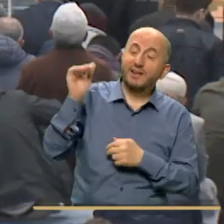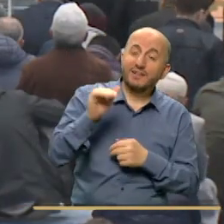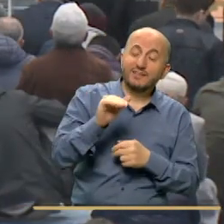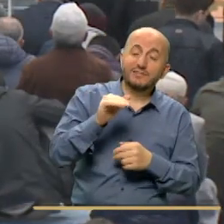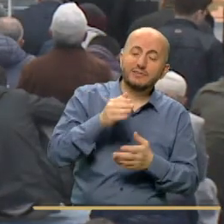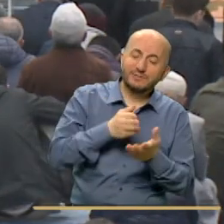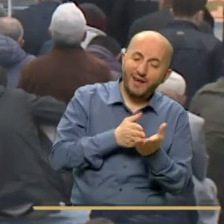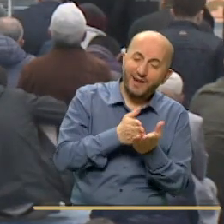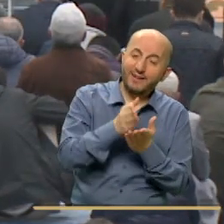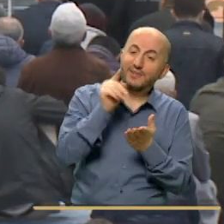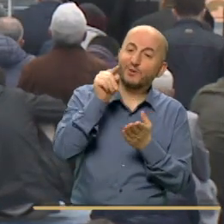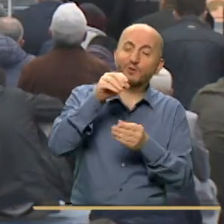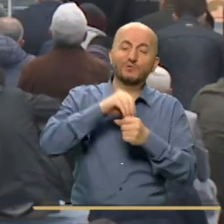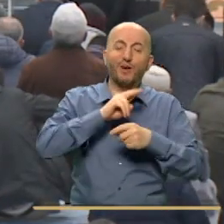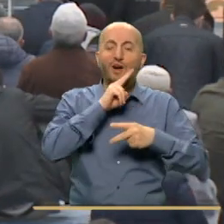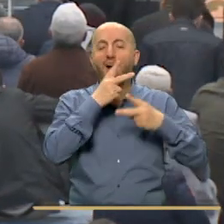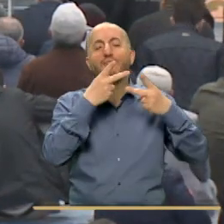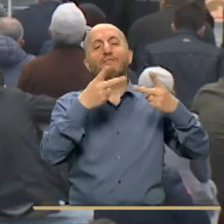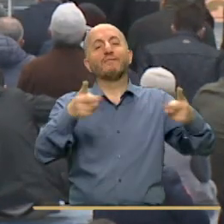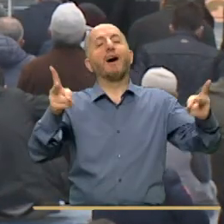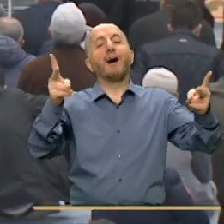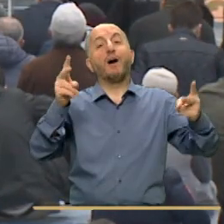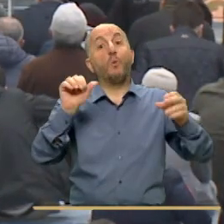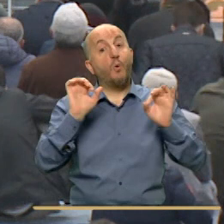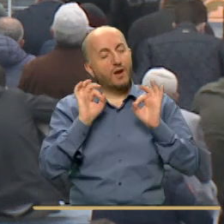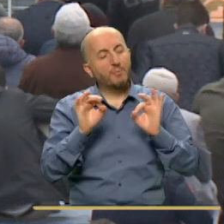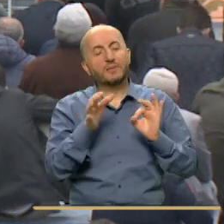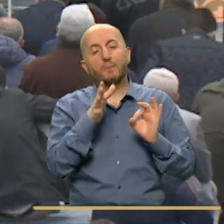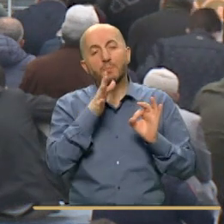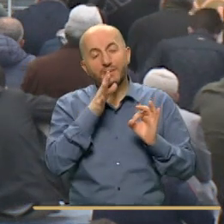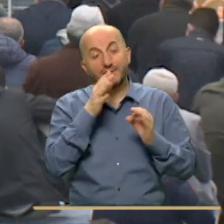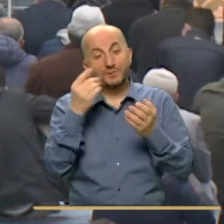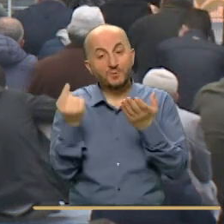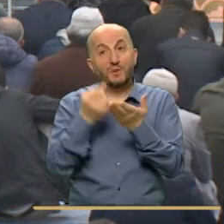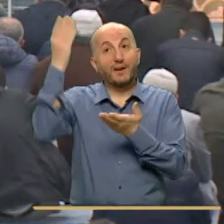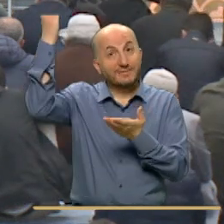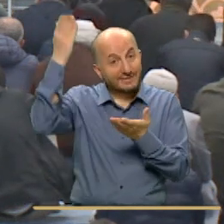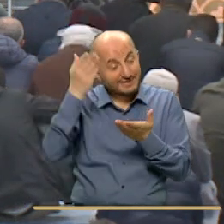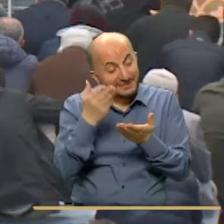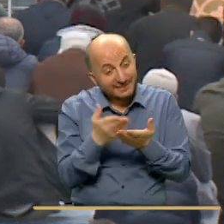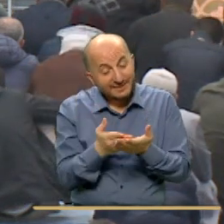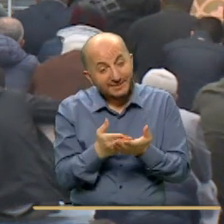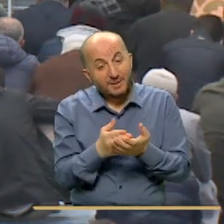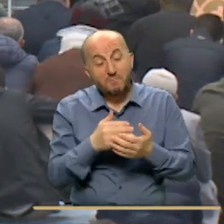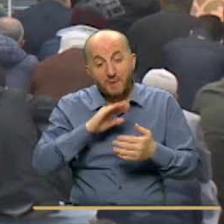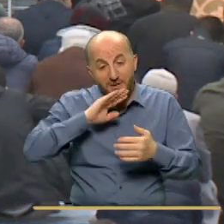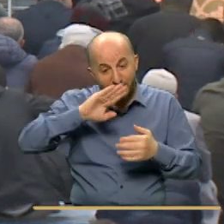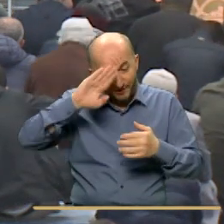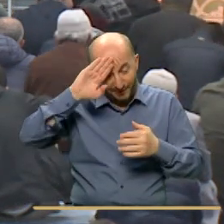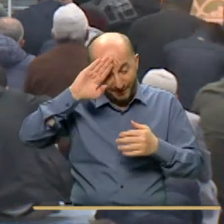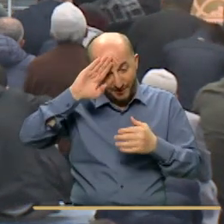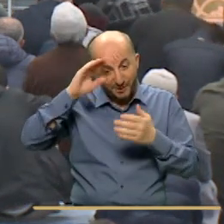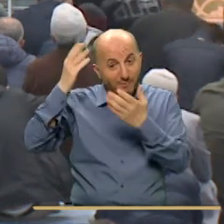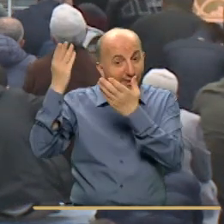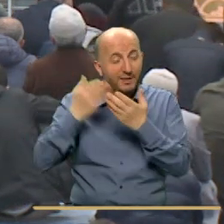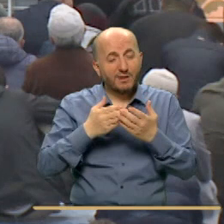feyzi hidayet, ondadır affu kerem, kadrini bil mevsimi inzalı Kur'an'dır gelen, İd-i Ekber her günü kadri mübarek